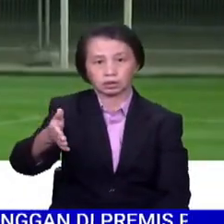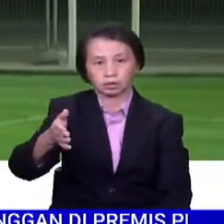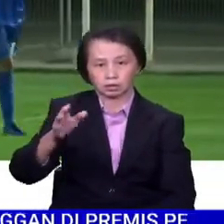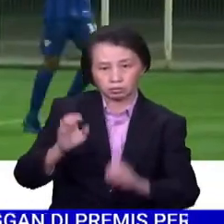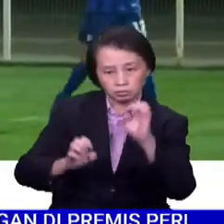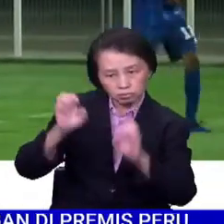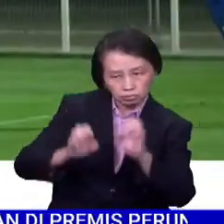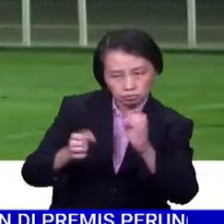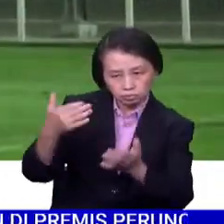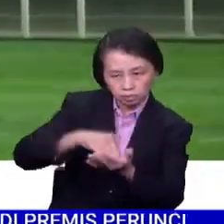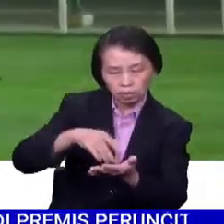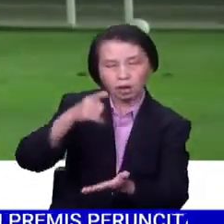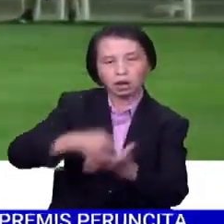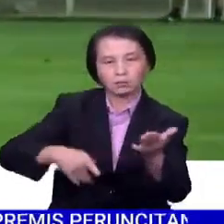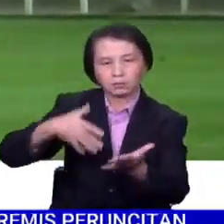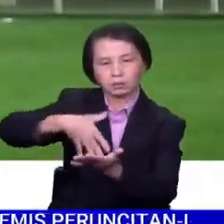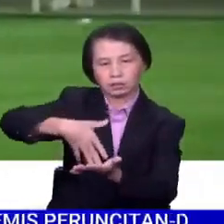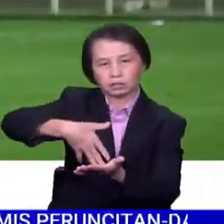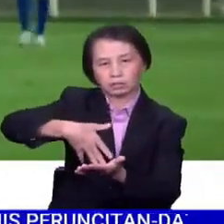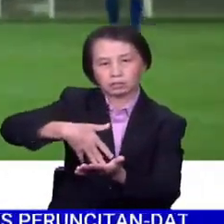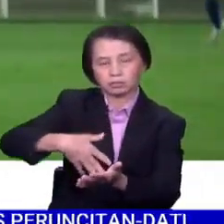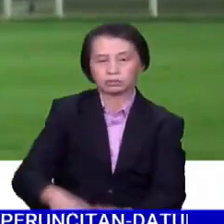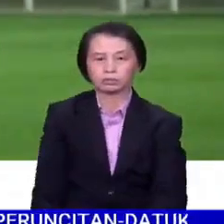analyse balik apa yang kelemahan pasukan.